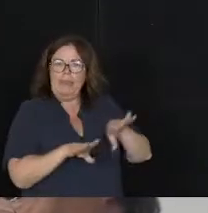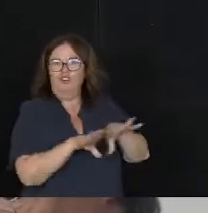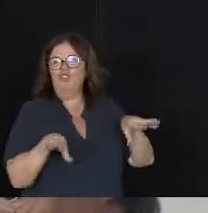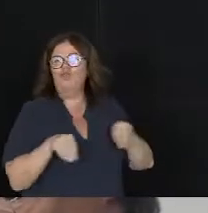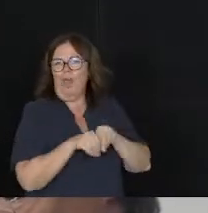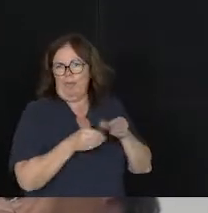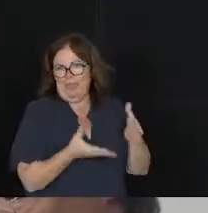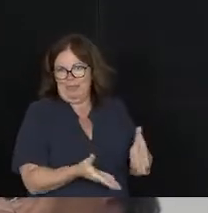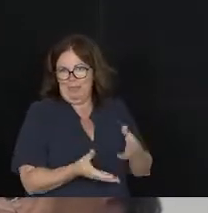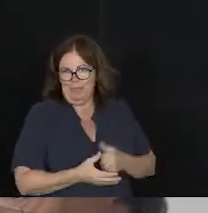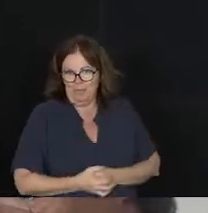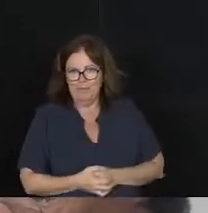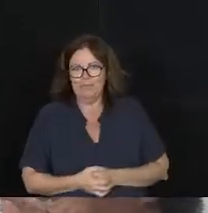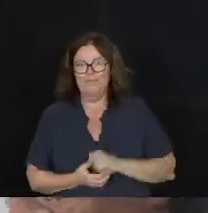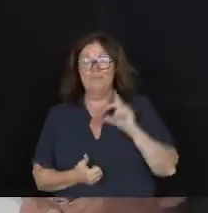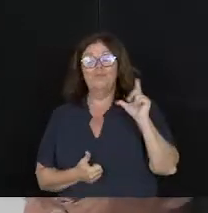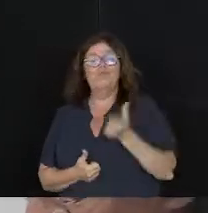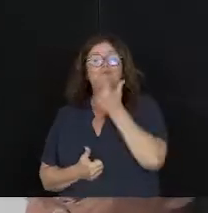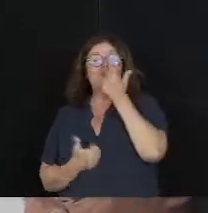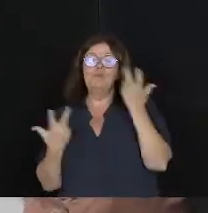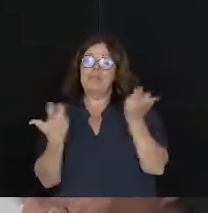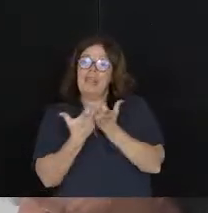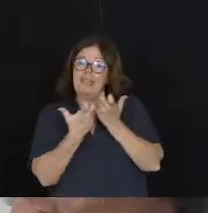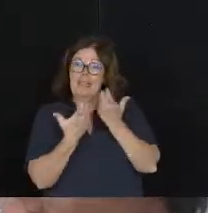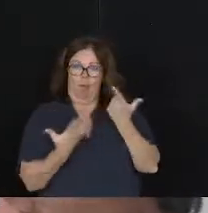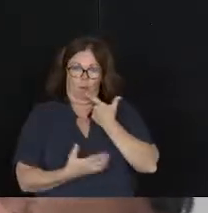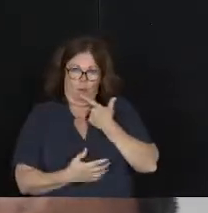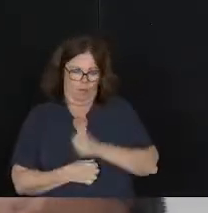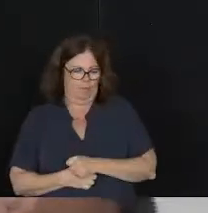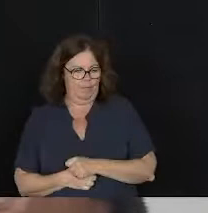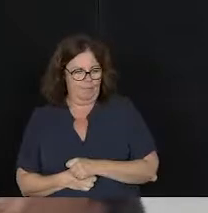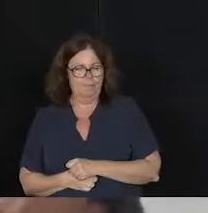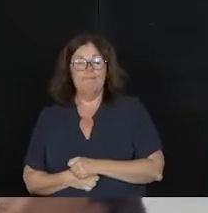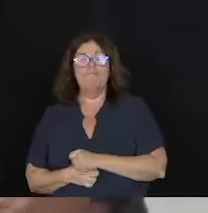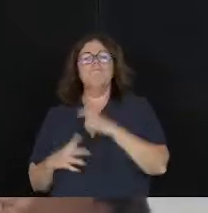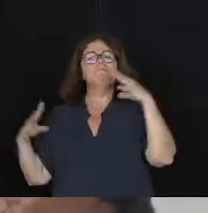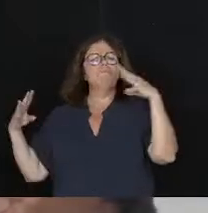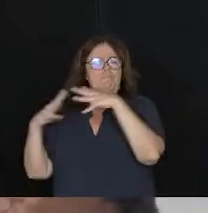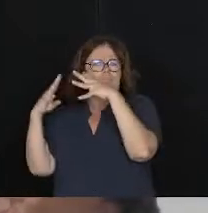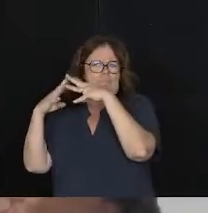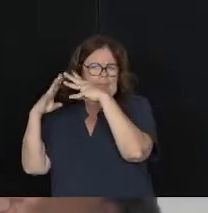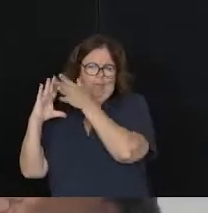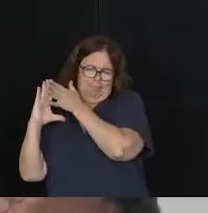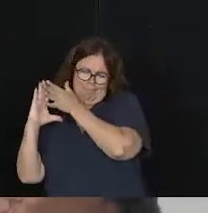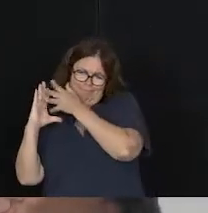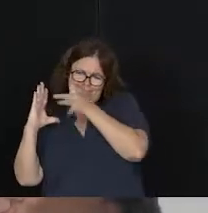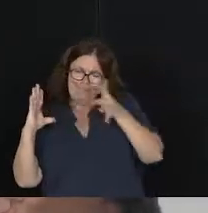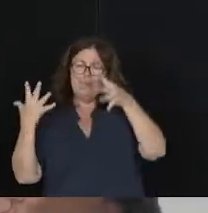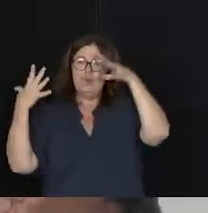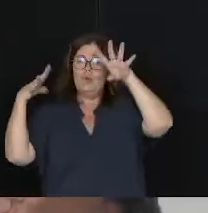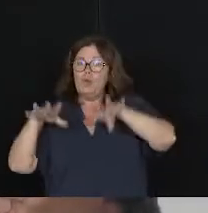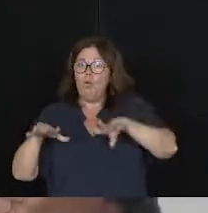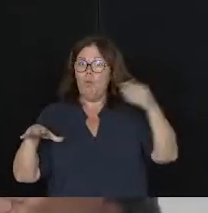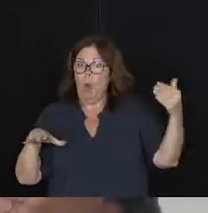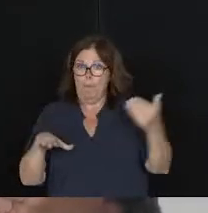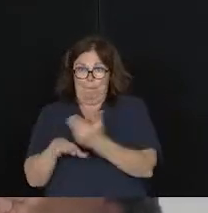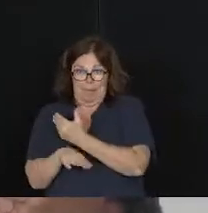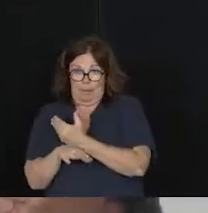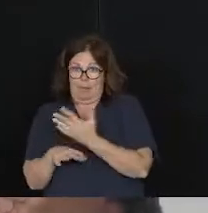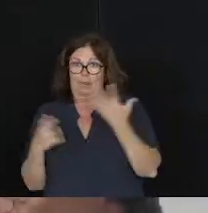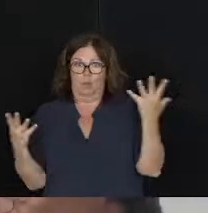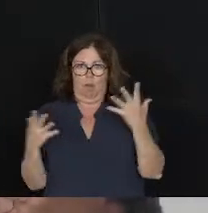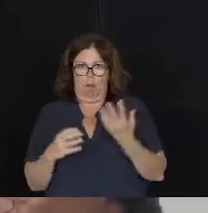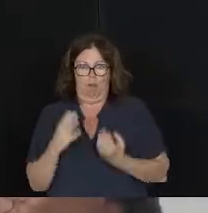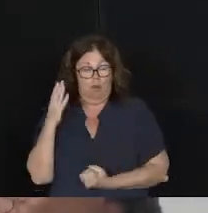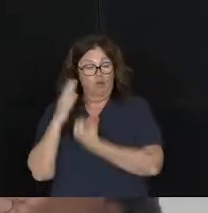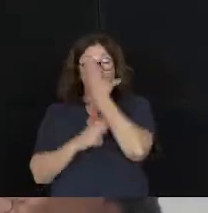le deuxième exemple que je veux développer, c'est le fait que 9 mois après la mobilisation, eh bien, est votée dans l'urgence